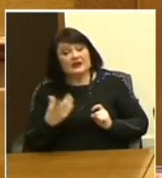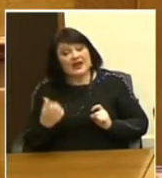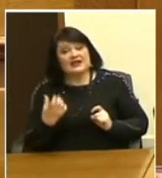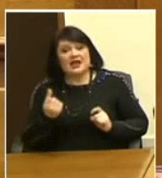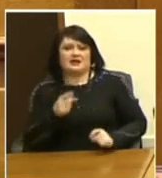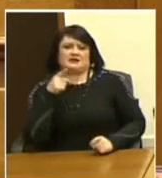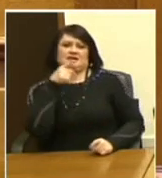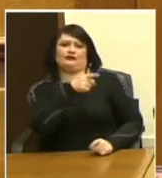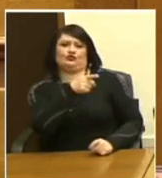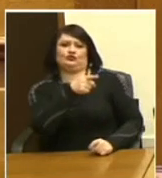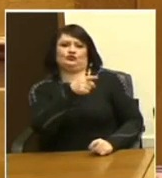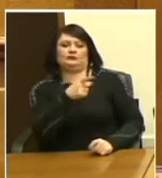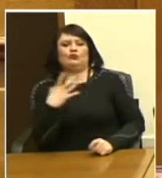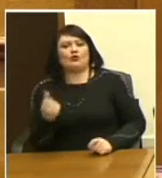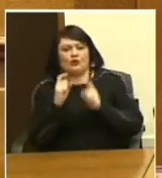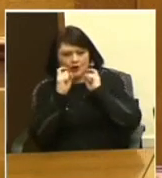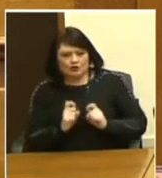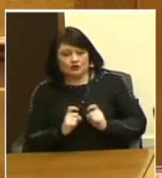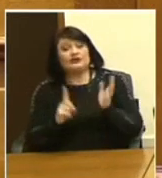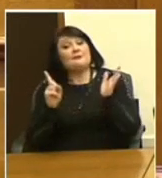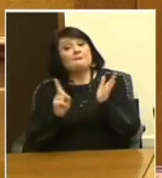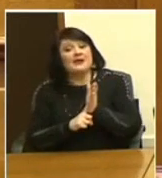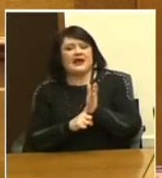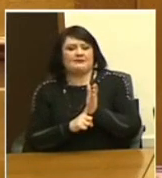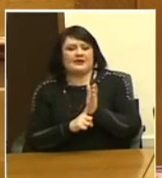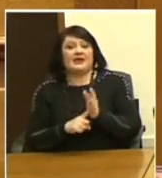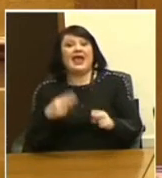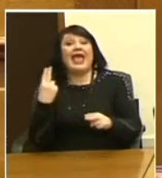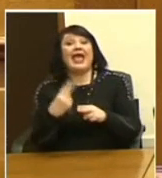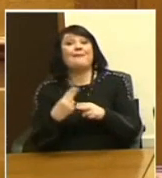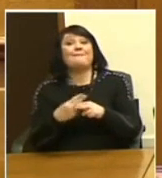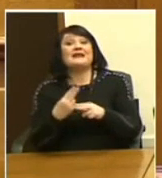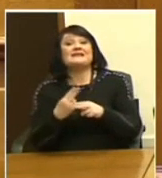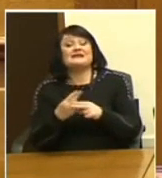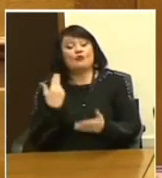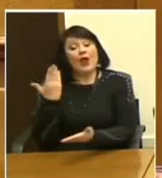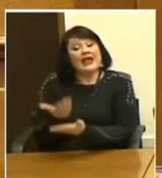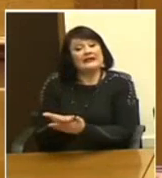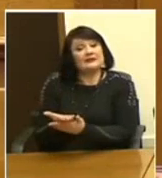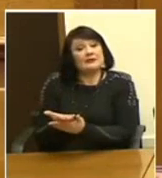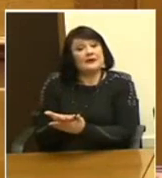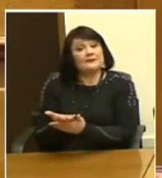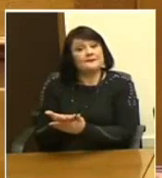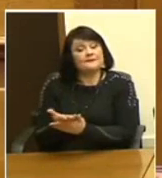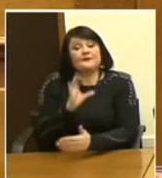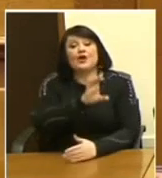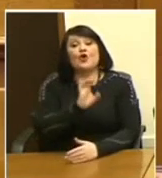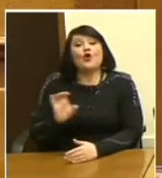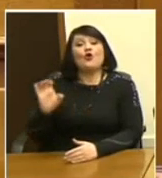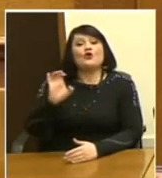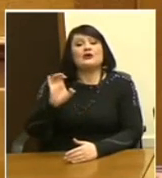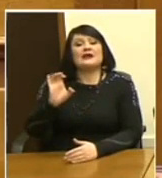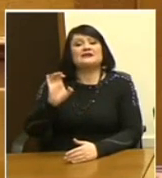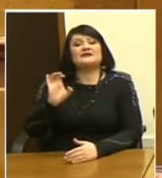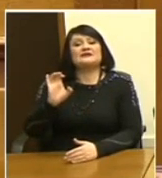γειτονές μας, οι οποίοι θα πρέπει να στείλουν επίσημο αίτημα σε όλες τις χώρες του